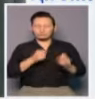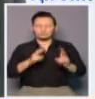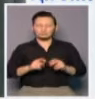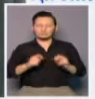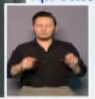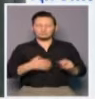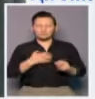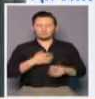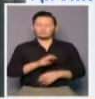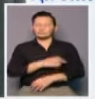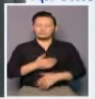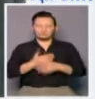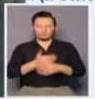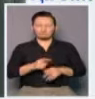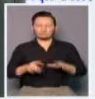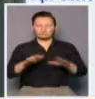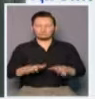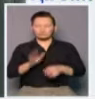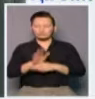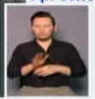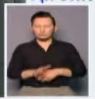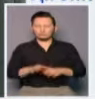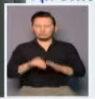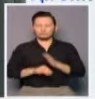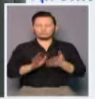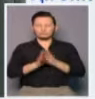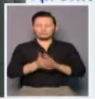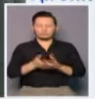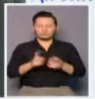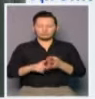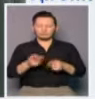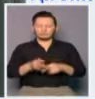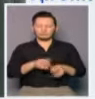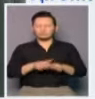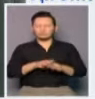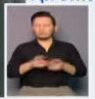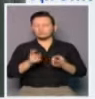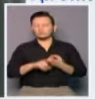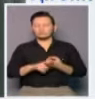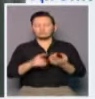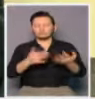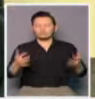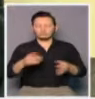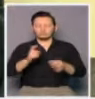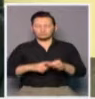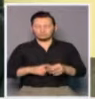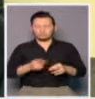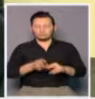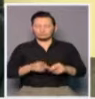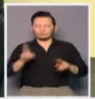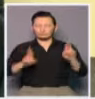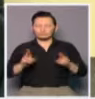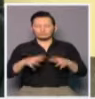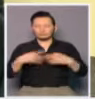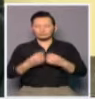получают медицинскую помощь в клиниках, указанных на основе договоров. Существуют принципы, связанные с регистрацией. Это принцип